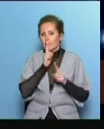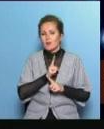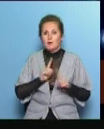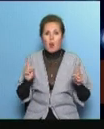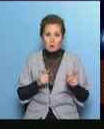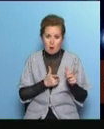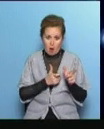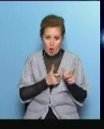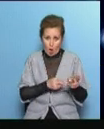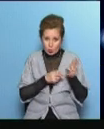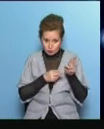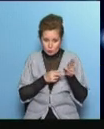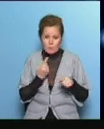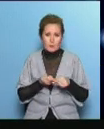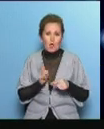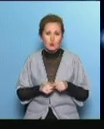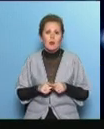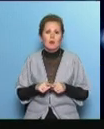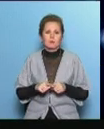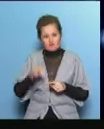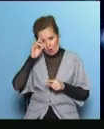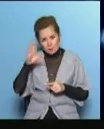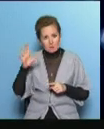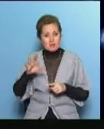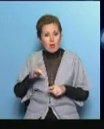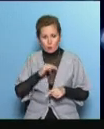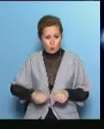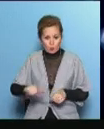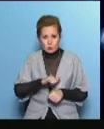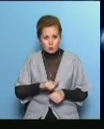оружие, которое и сформировала славу русскому оружию,